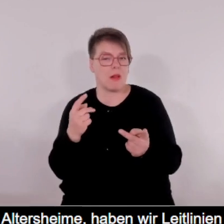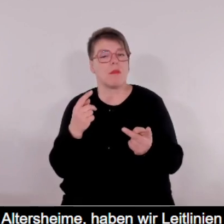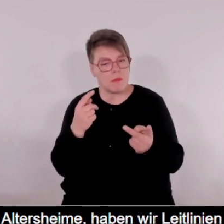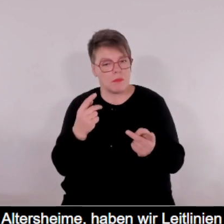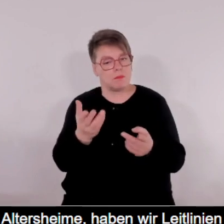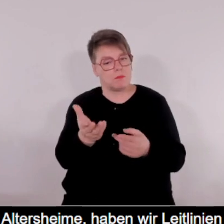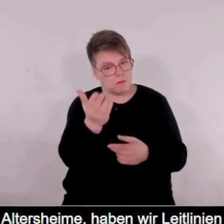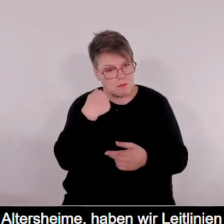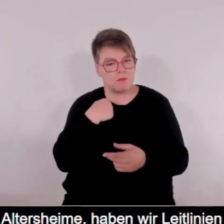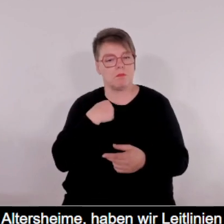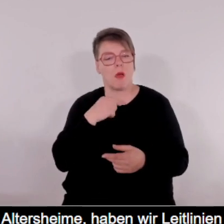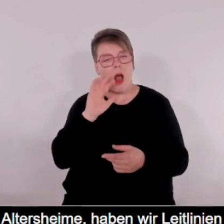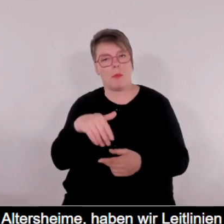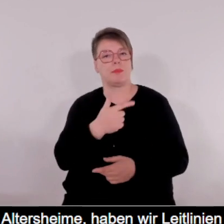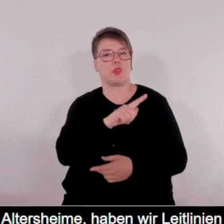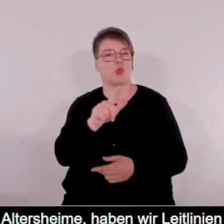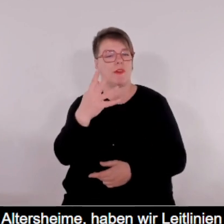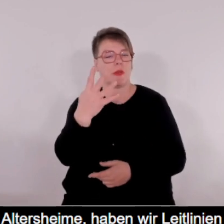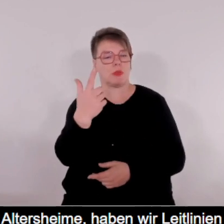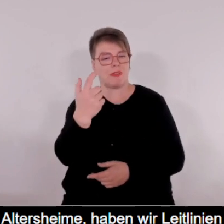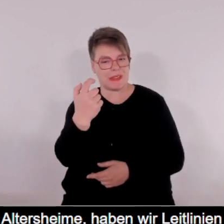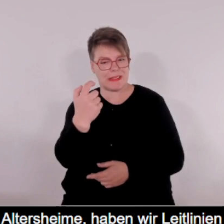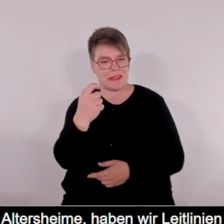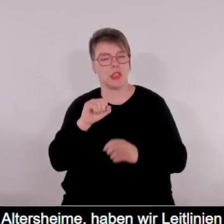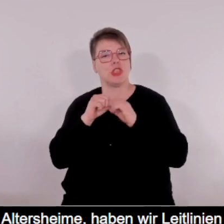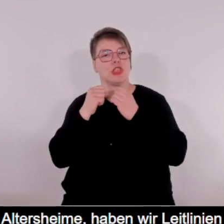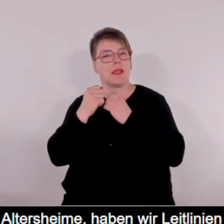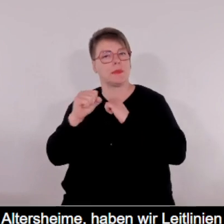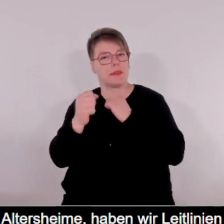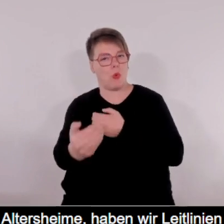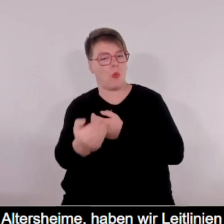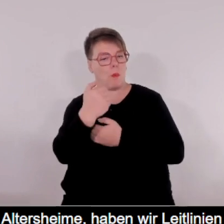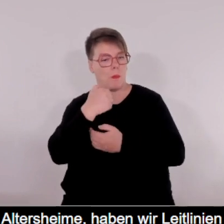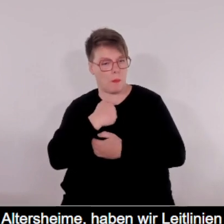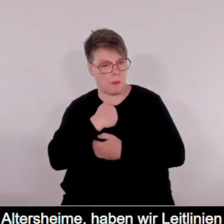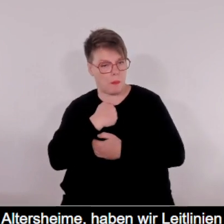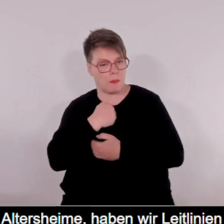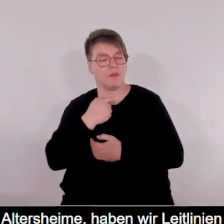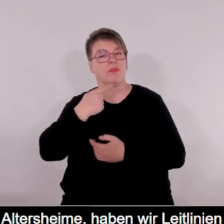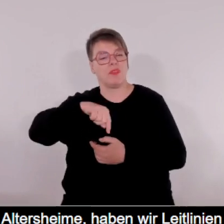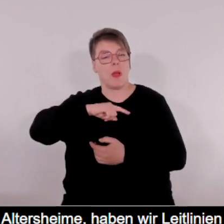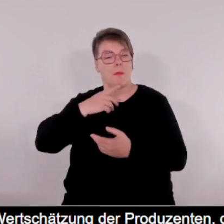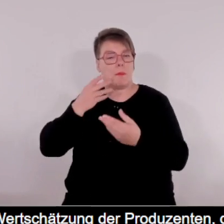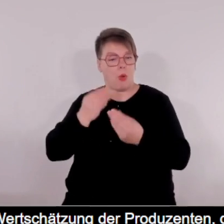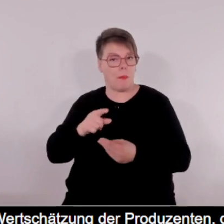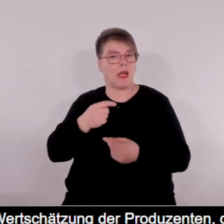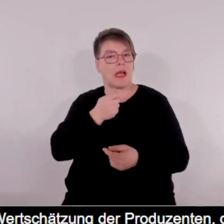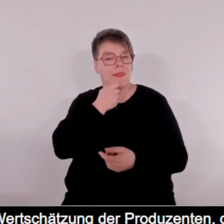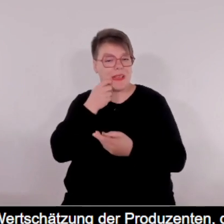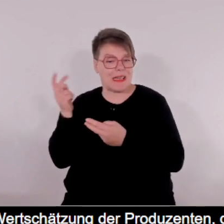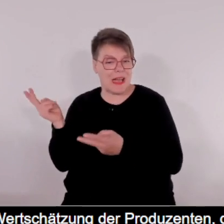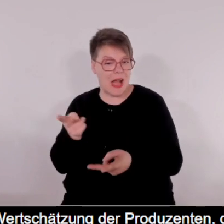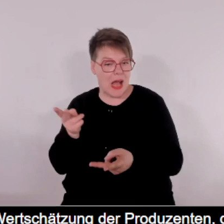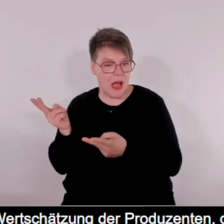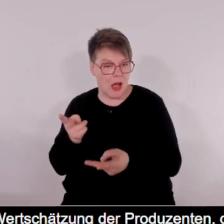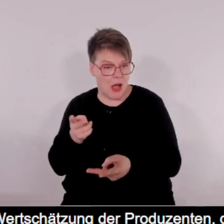Aber es geht natürlich darum, dass wir Absatz generieren wollen, Wertschöpfung schaffen wollen, vor allem in den Regionen Bayerns. Deswegen möchte ich